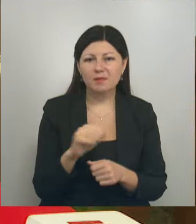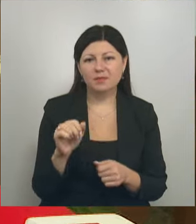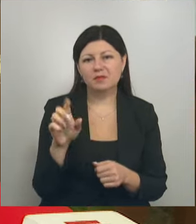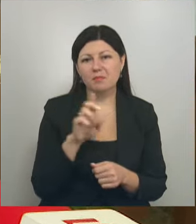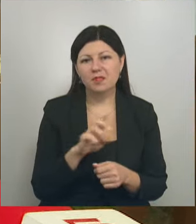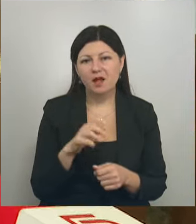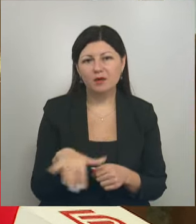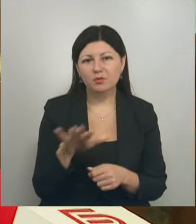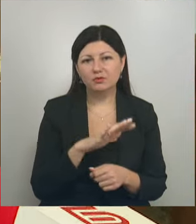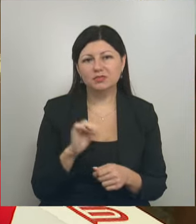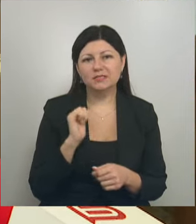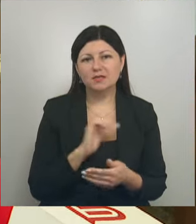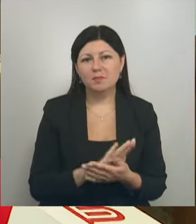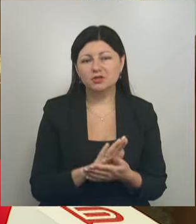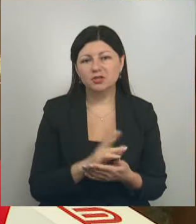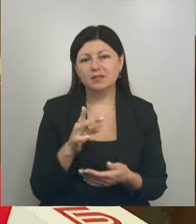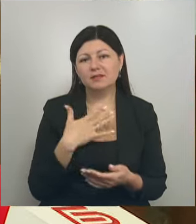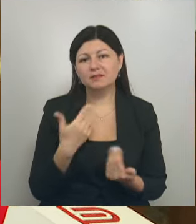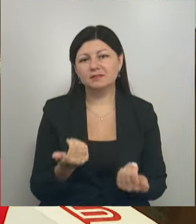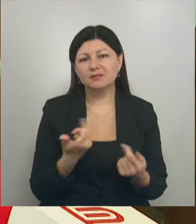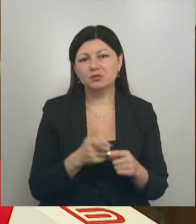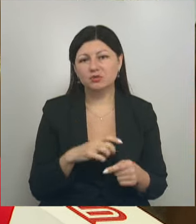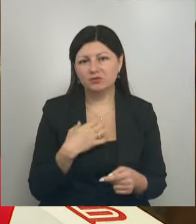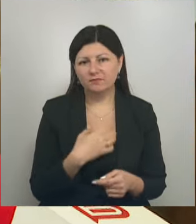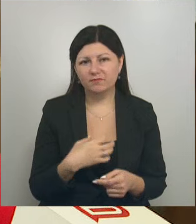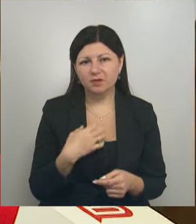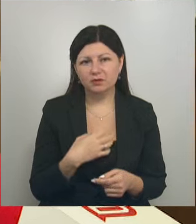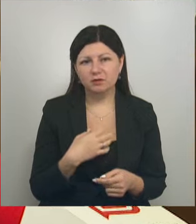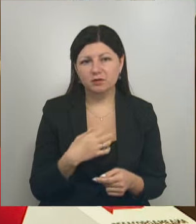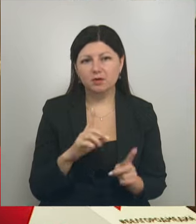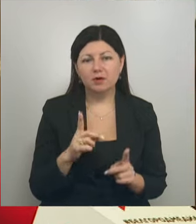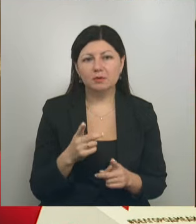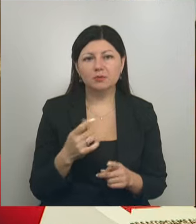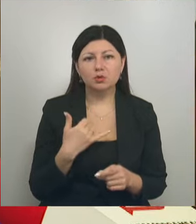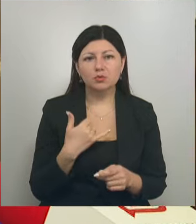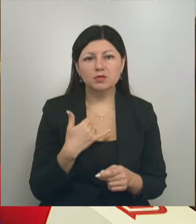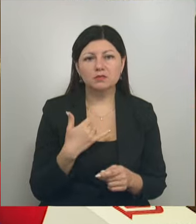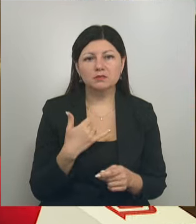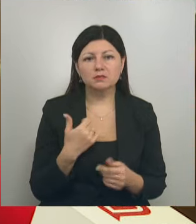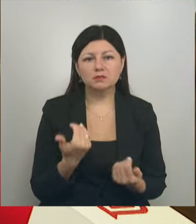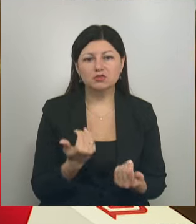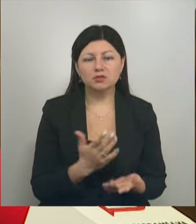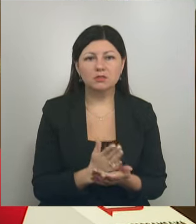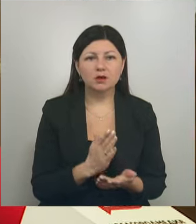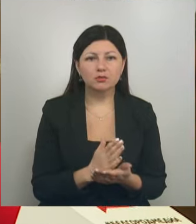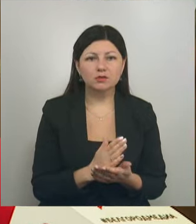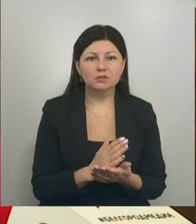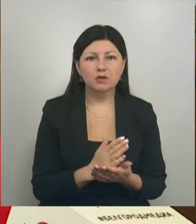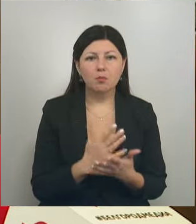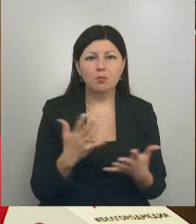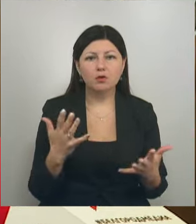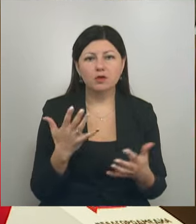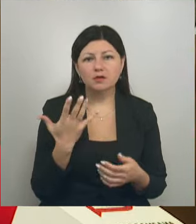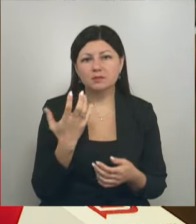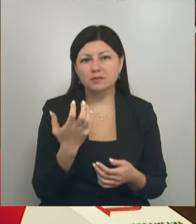символ самоочищения. Для нас сейчас это очень важно, потому что у нас на лечении находится более